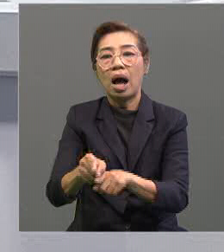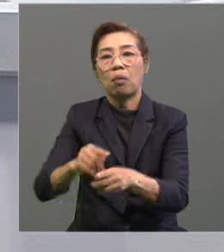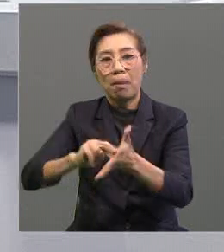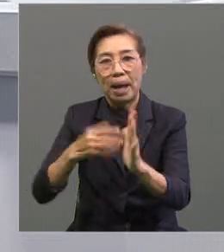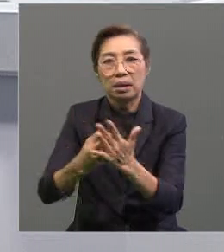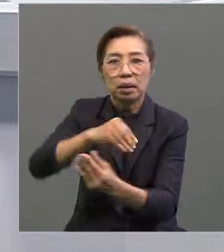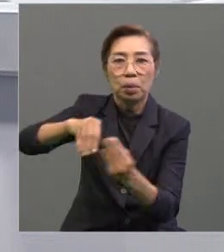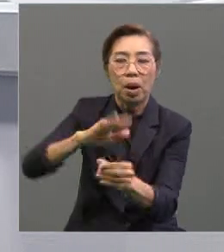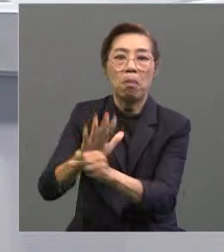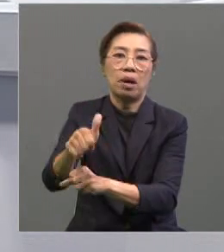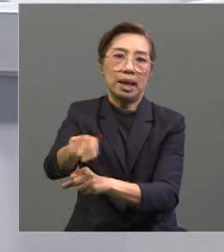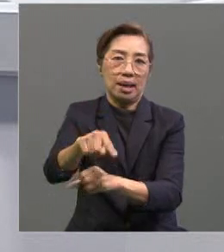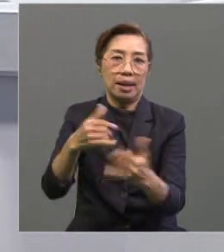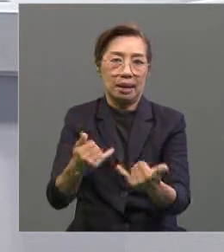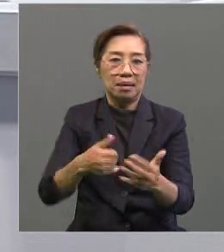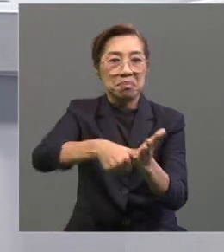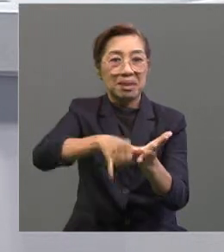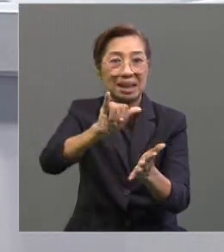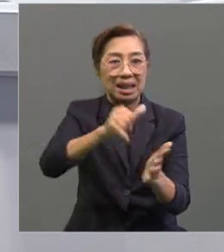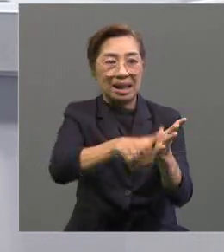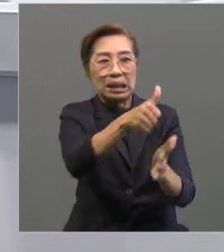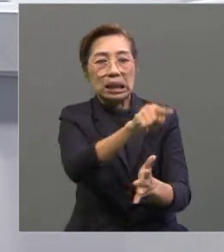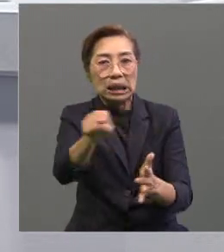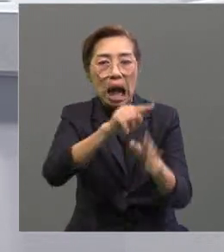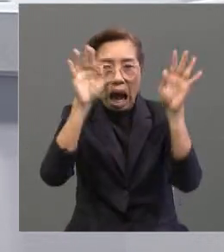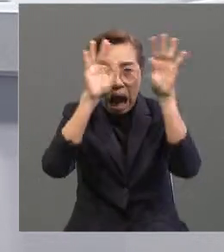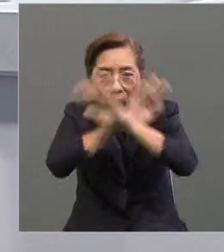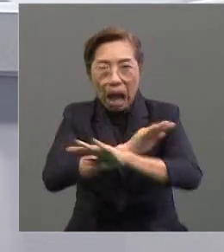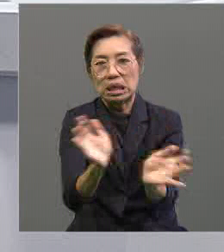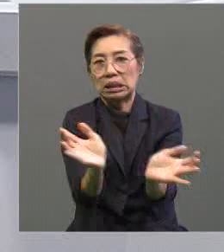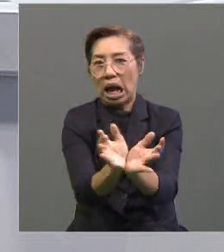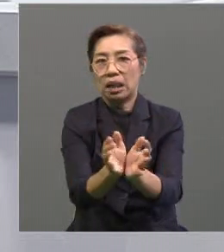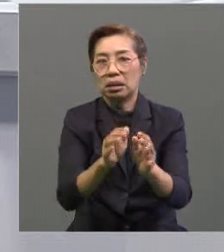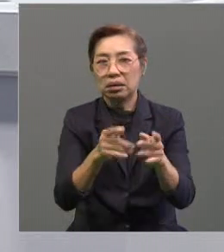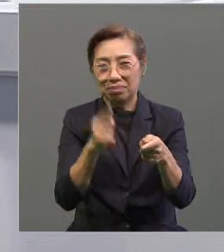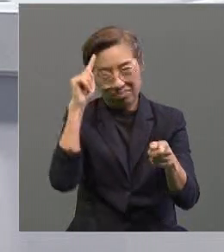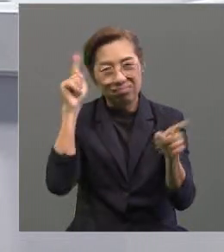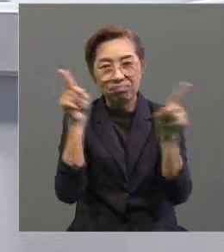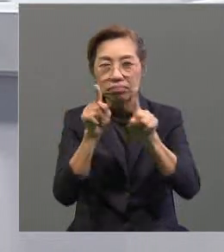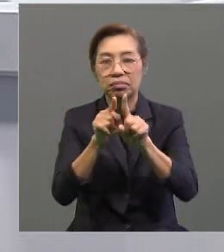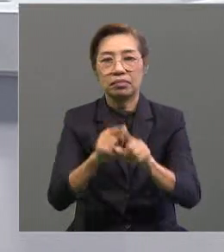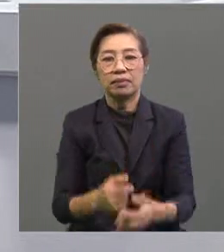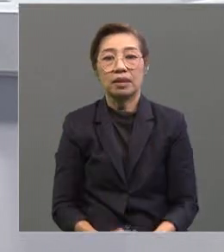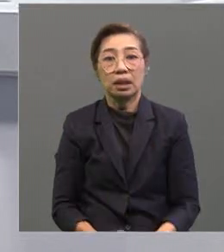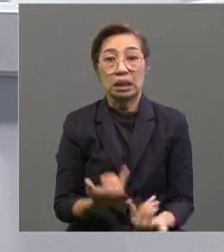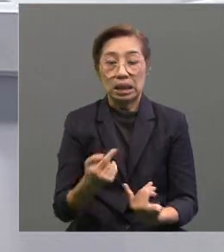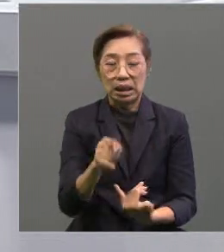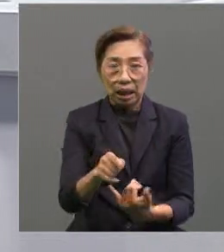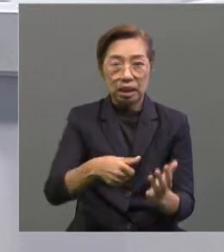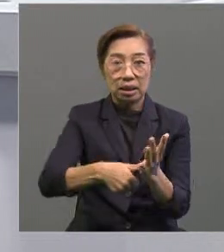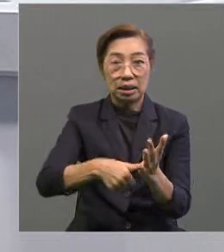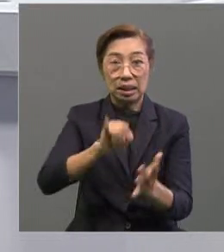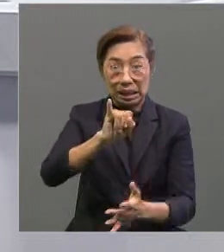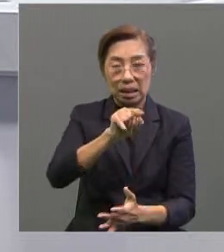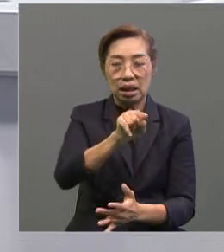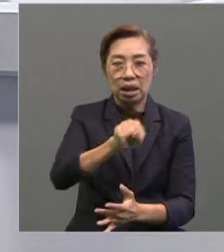ใช่ยิ่งหนี้นอกระบบเนี่ยท่านบอกเลยนะเหมือนกับการค้าาตุในยุคปัจจุบันนั่นเองครับค่ะค่ะซึ่งการลงหนี้ลงทะเบียนหนี้นอกระบบ